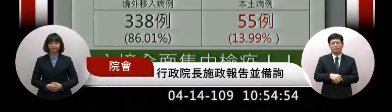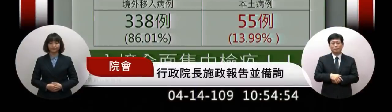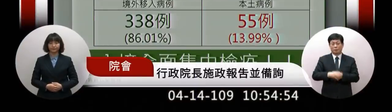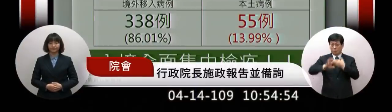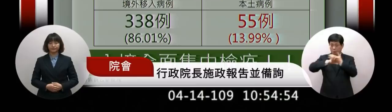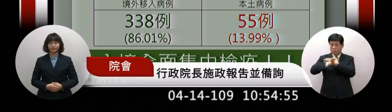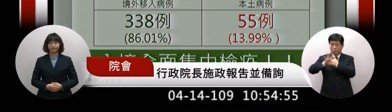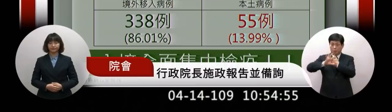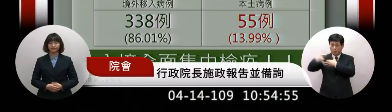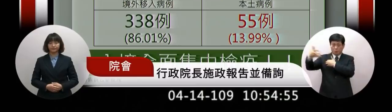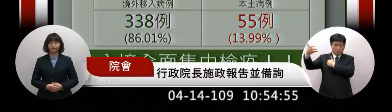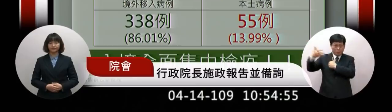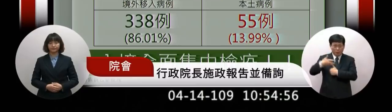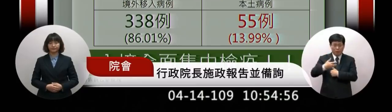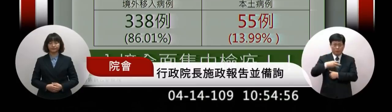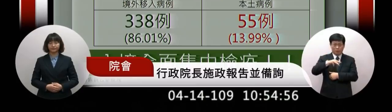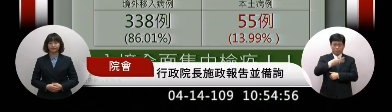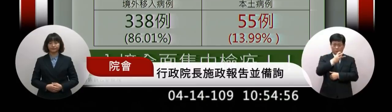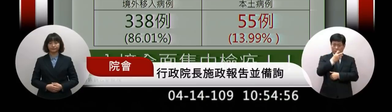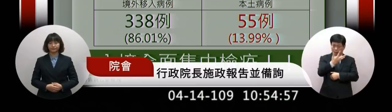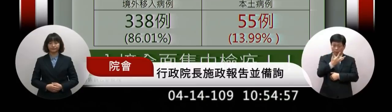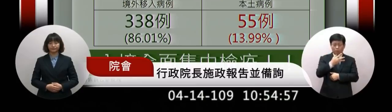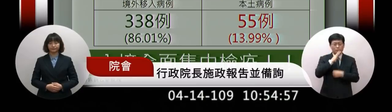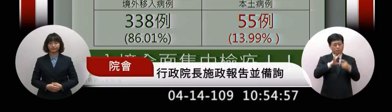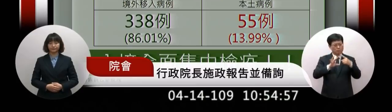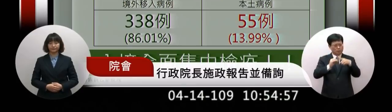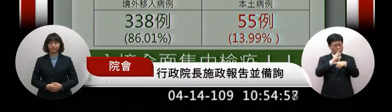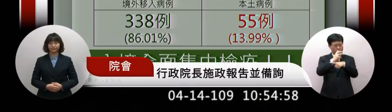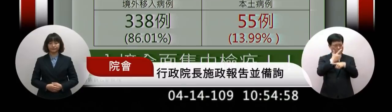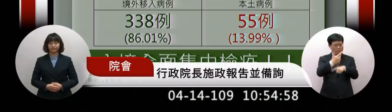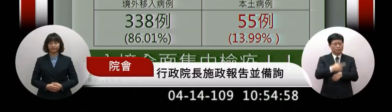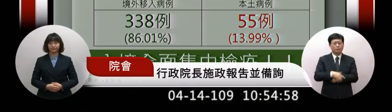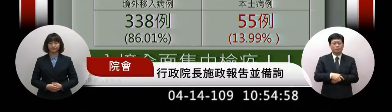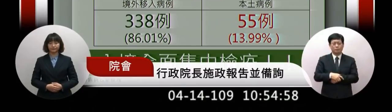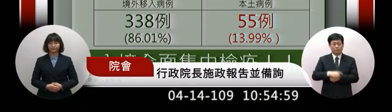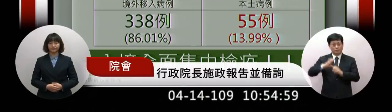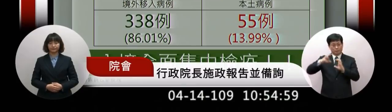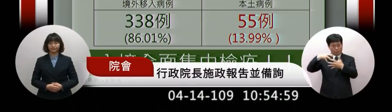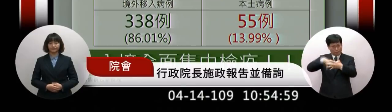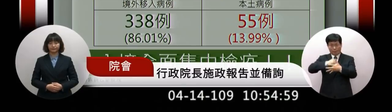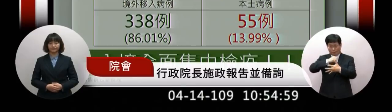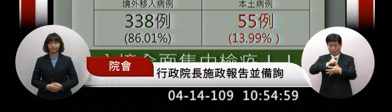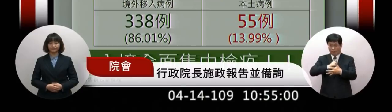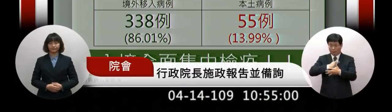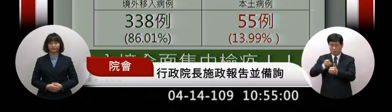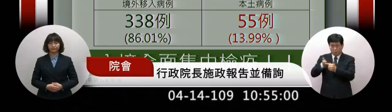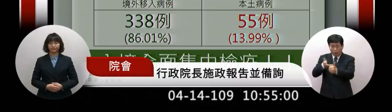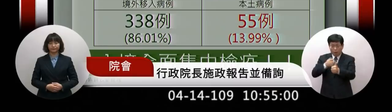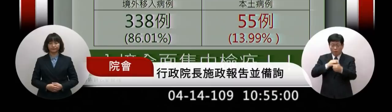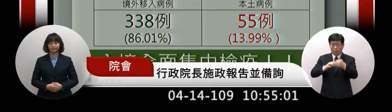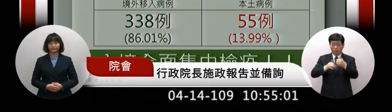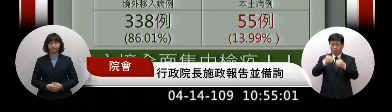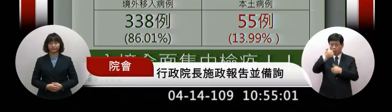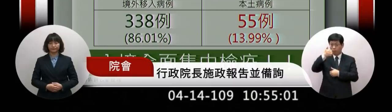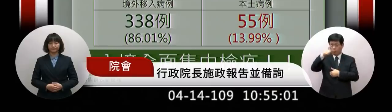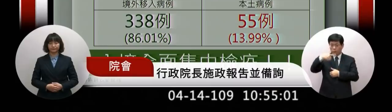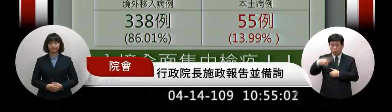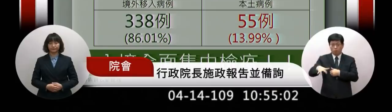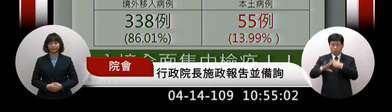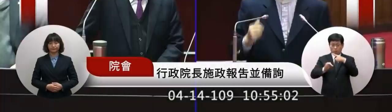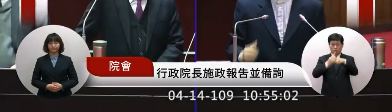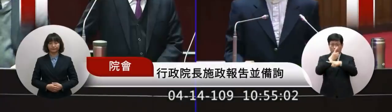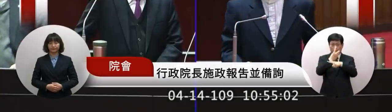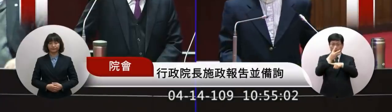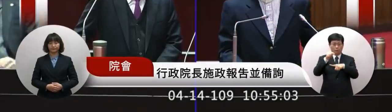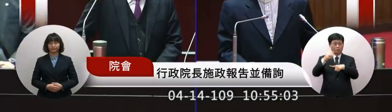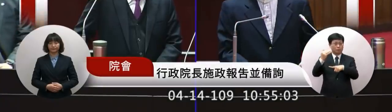境外的338，占86%，境内本土的55例占